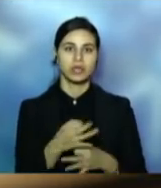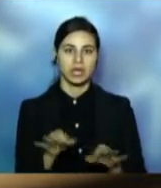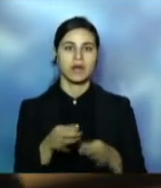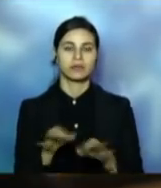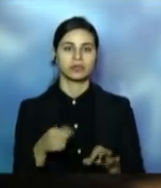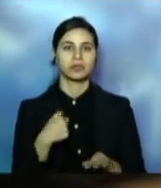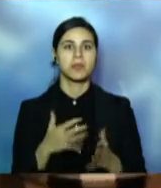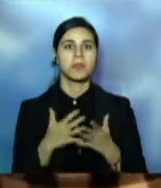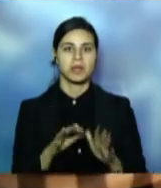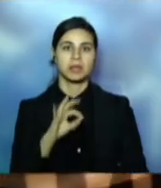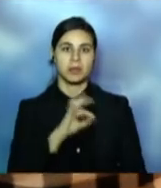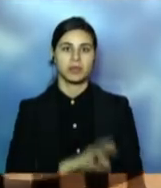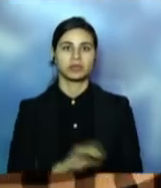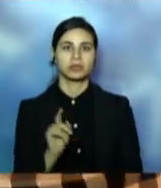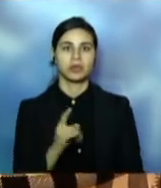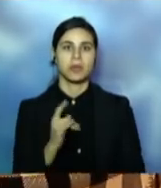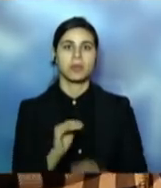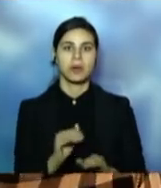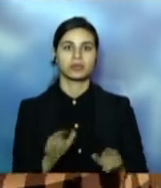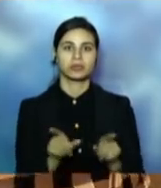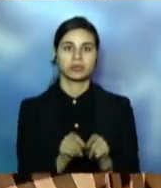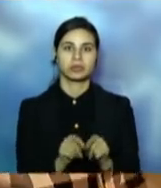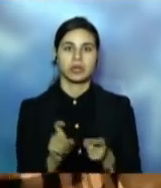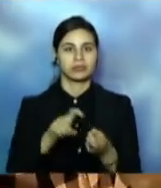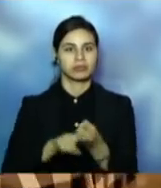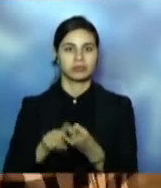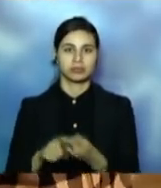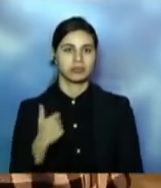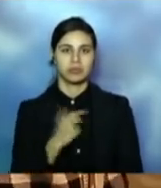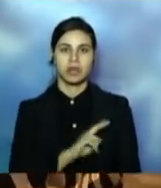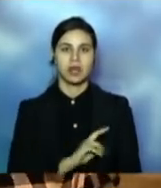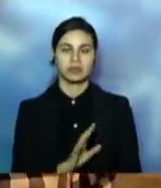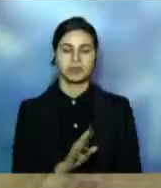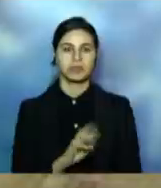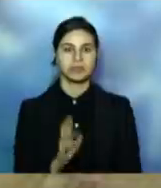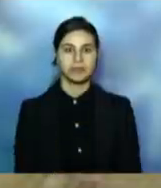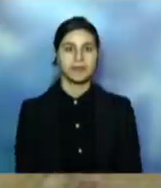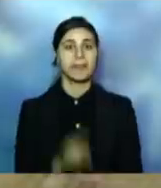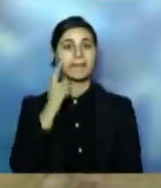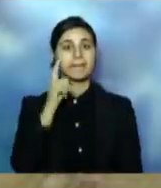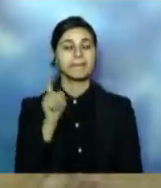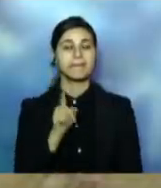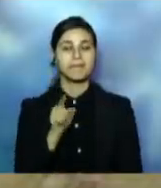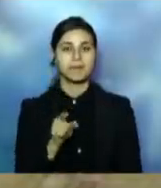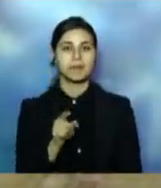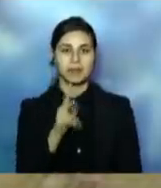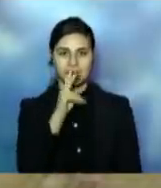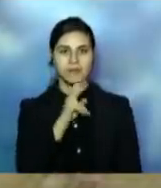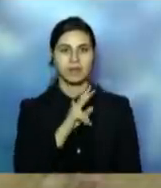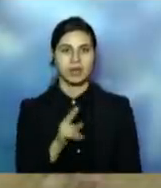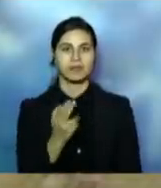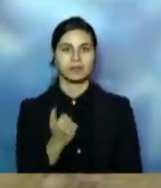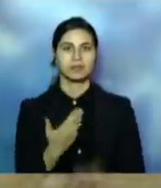მე ეს უფრო მაწყობდა, რომ ბავშვები ერთმანეთზე ძალიან არ ყოფილიყვნენ ჩაჭიდებულები. მე ვფიქრობ, რომ გავარდი, იმიტომ რომ